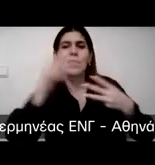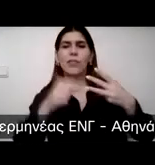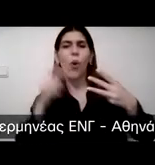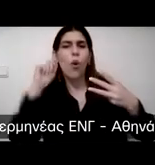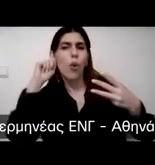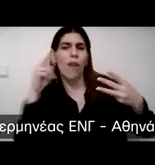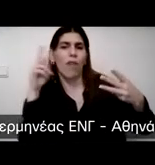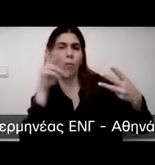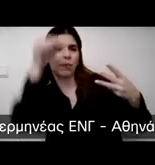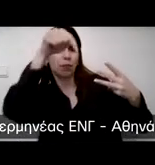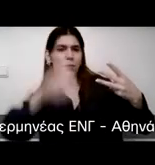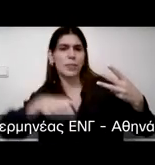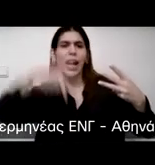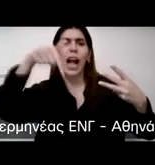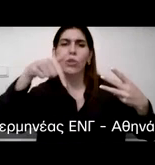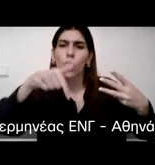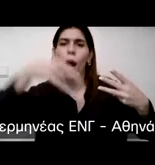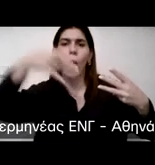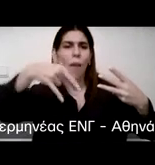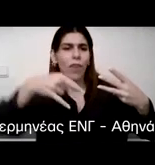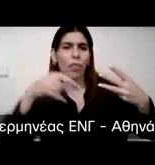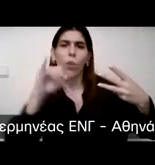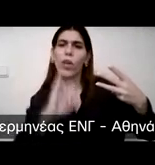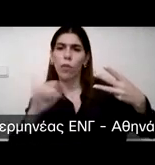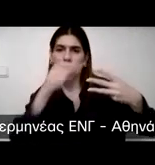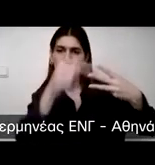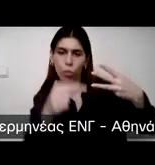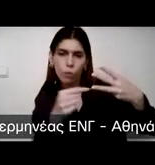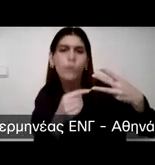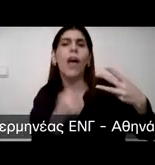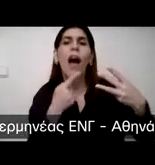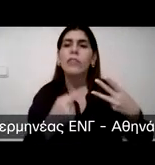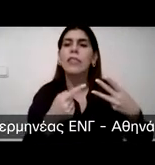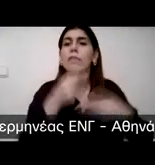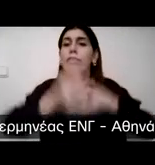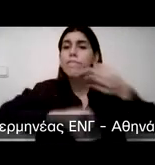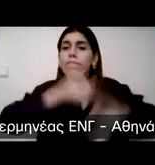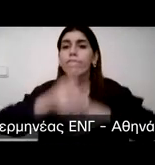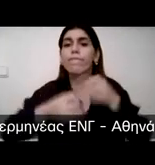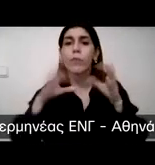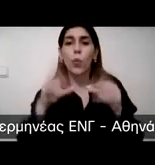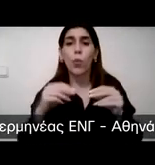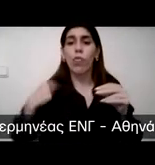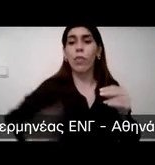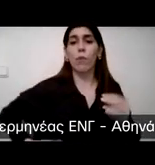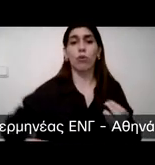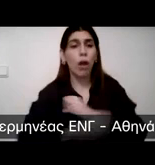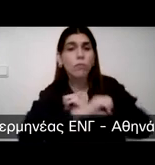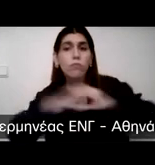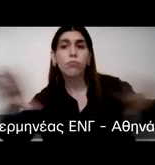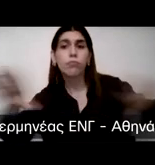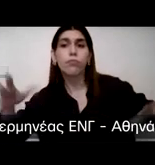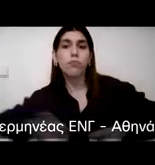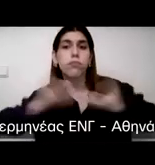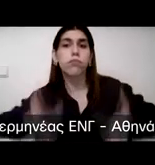πολιτική σημασία και αναγκαιότητα, αλλά και οι συνέπειες της χρήσης μη σεξιστικής γλώσσας στη δημόσια σφαίρα, όπου γίνεται